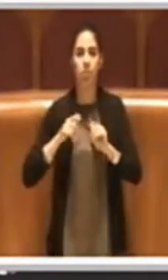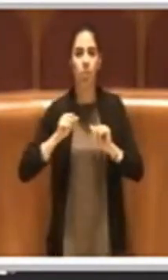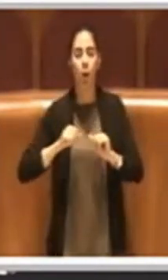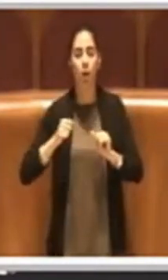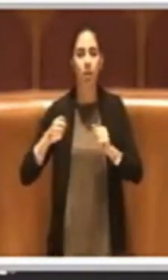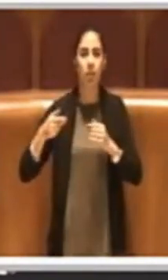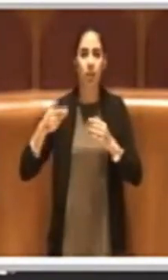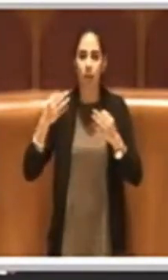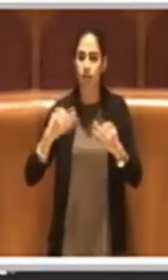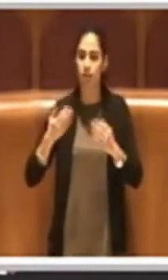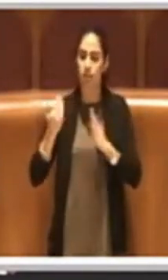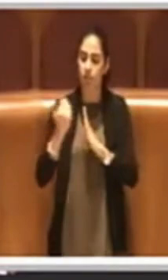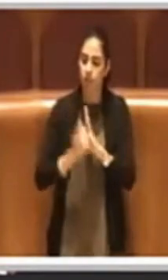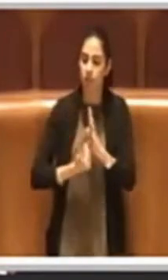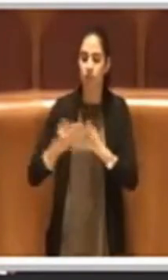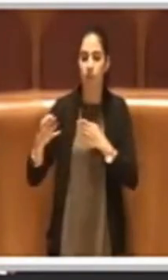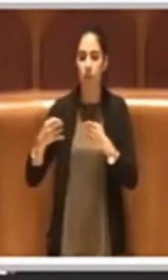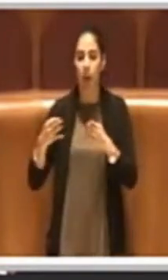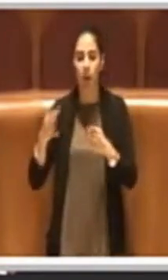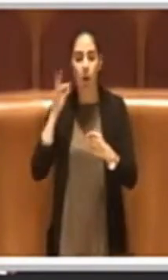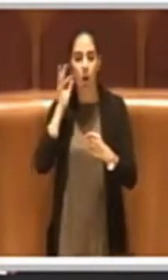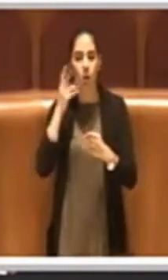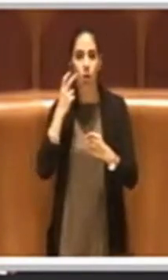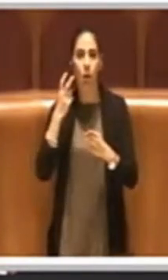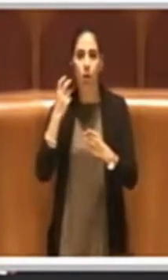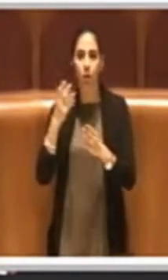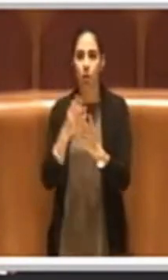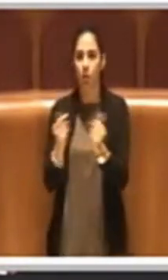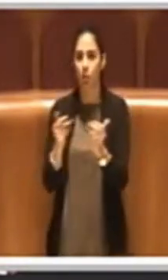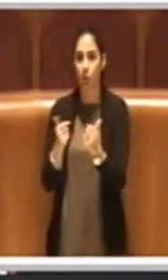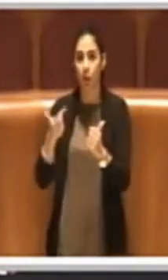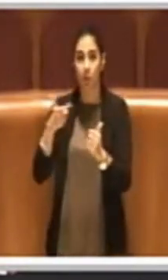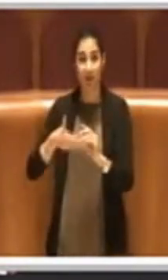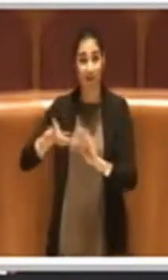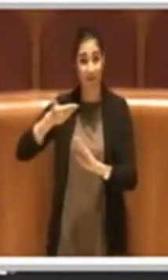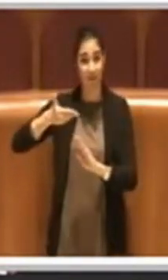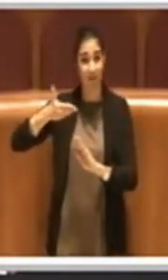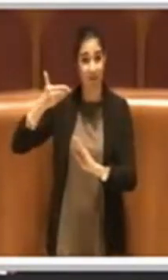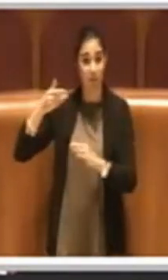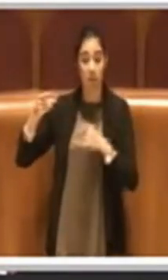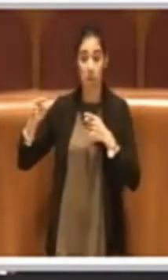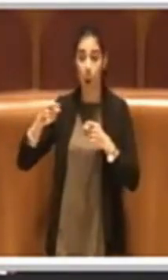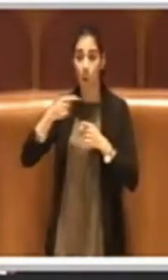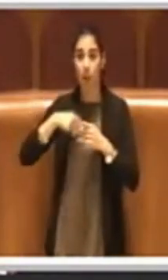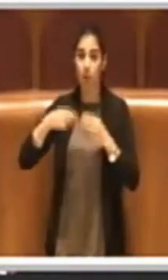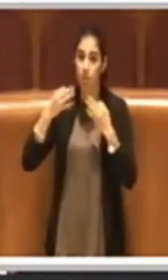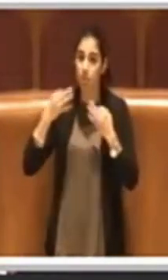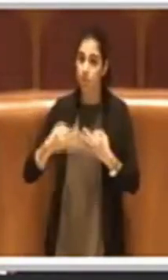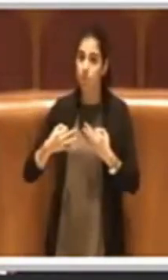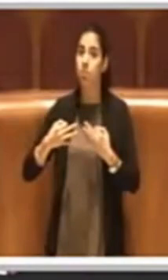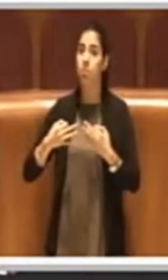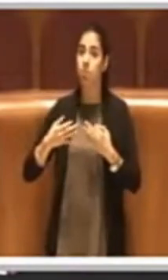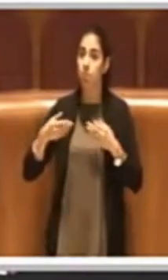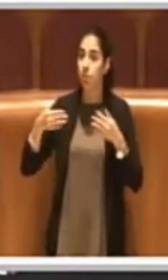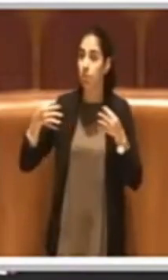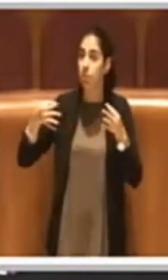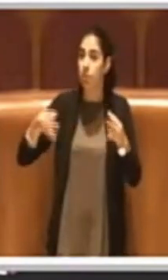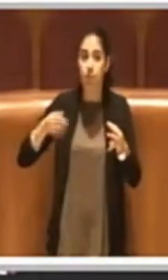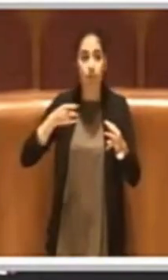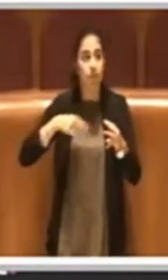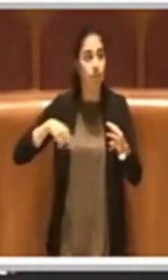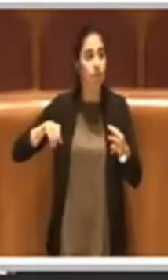per trovare delle soluzioni che in quel momento nel momento in cui noi abbiamo posto all'approvazione dell'assemblea capitolina